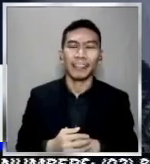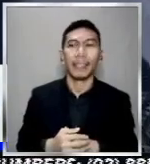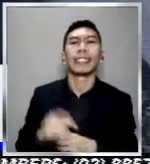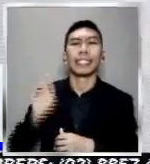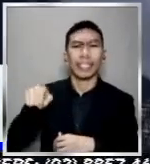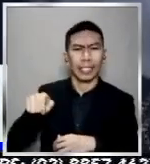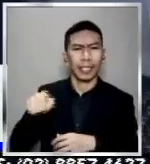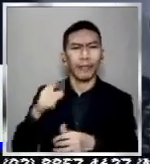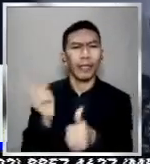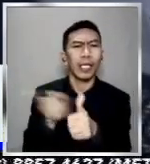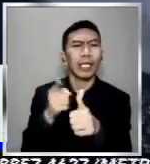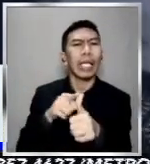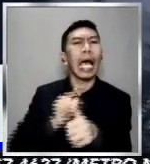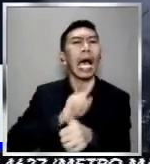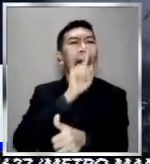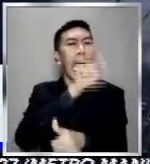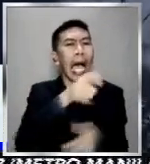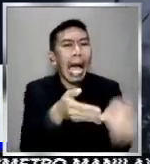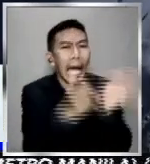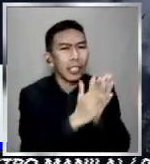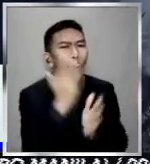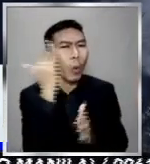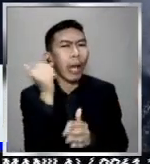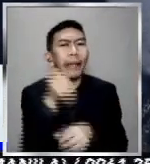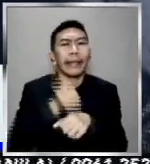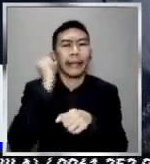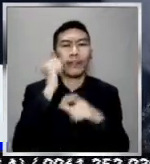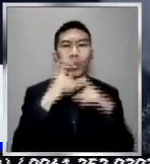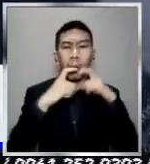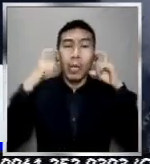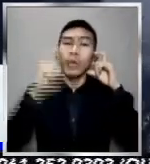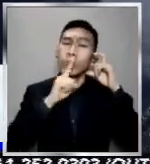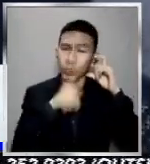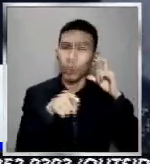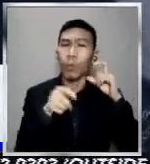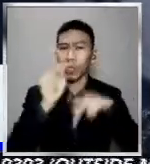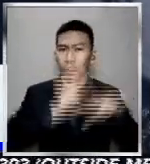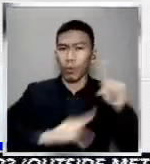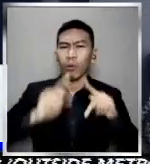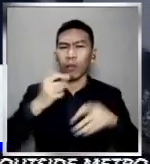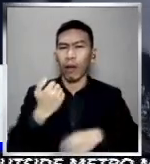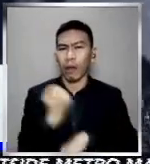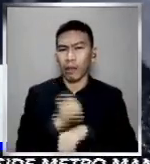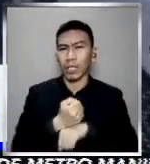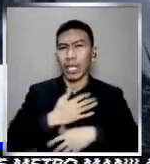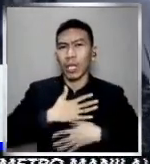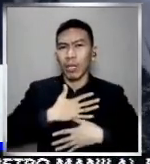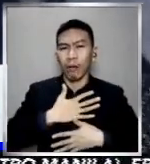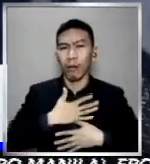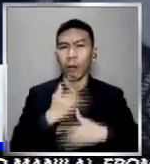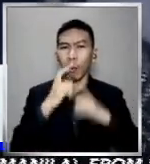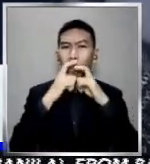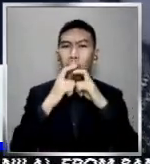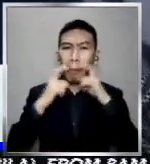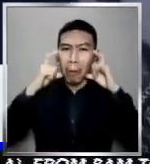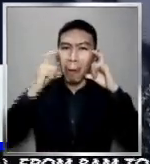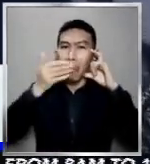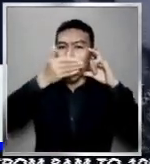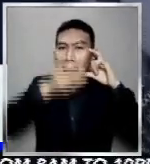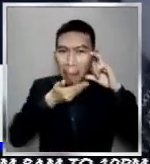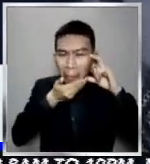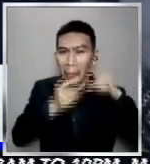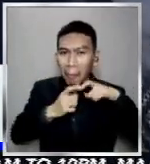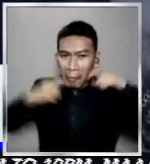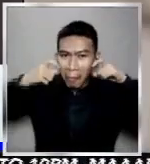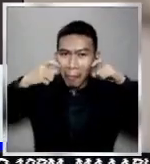na maayos. Yung may mga tao na hindi talaga makahinga kapag naka-face mask, kaya ginaganon po nila. Wala tayong magagawa kasi yun ang